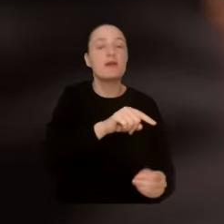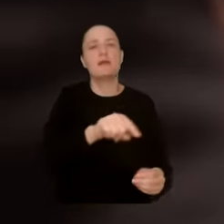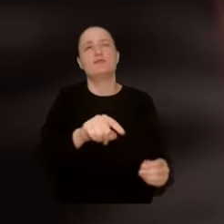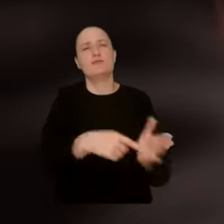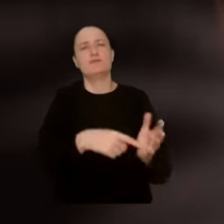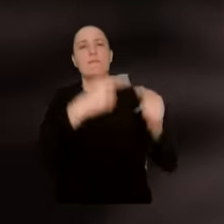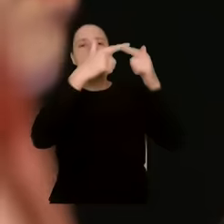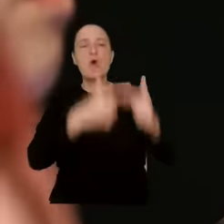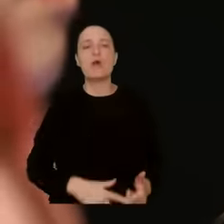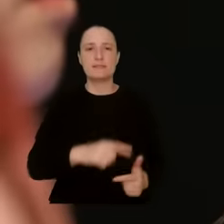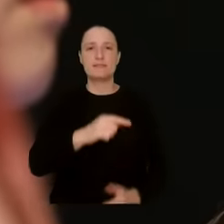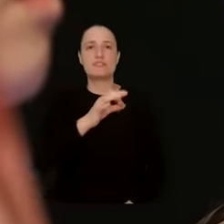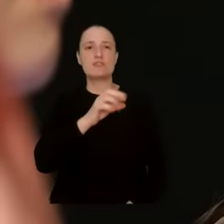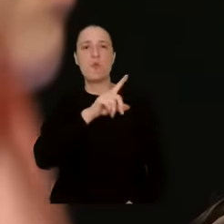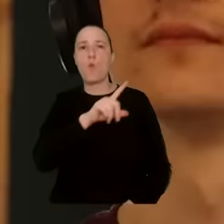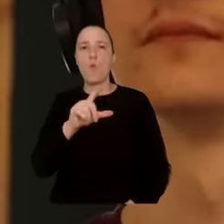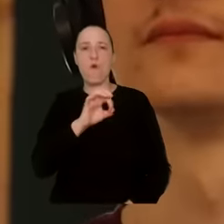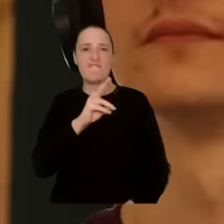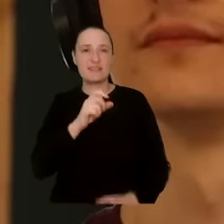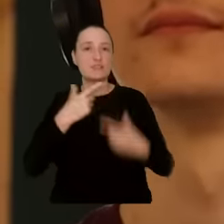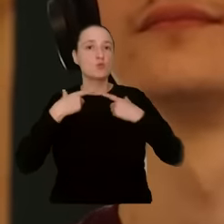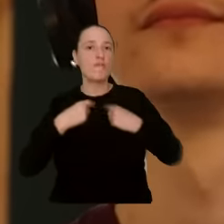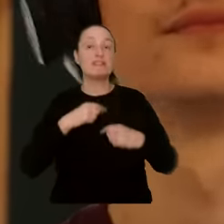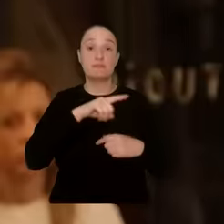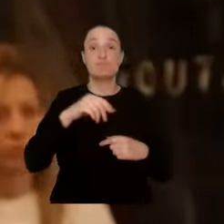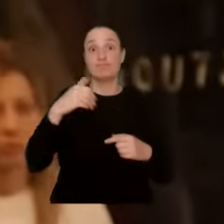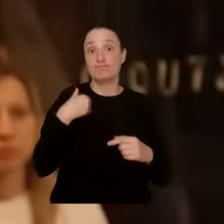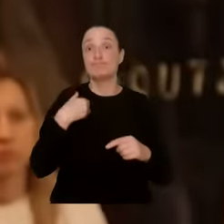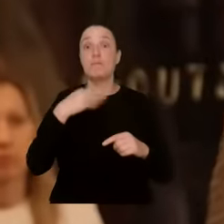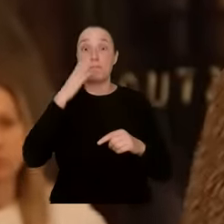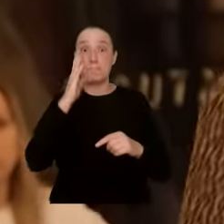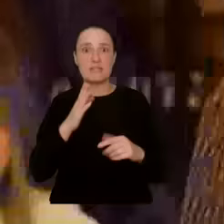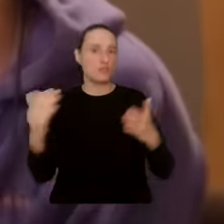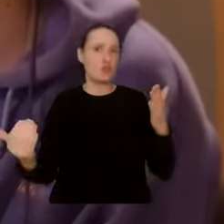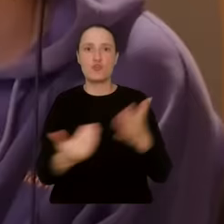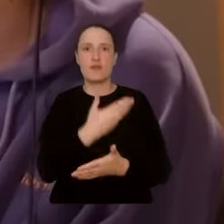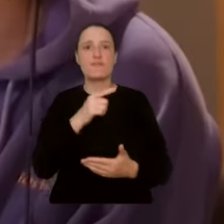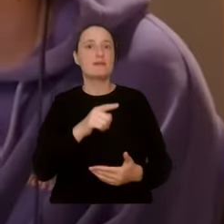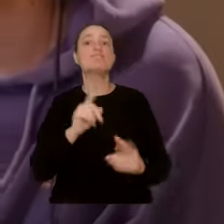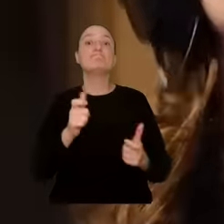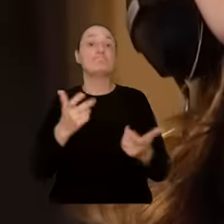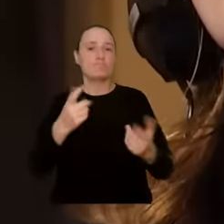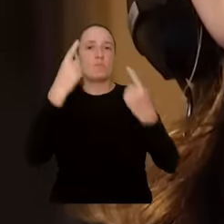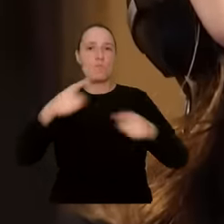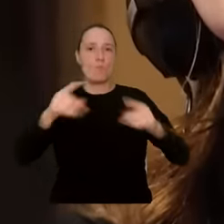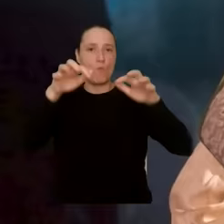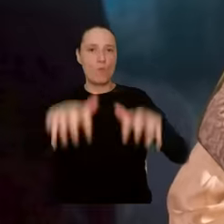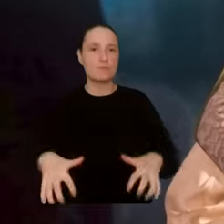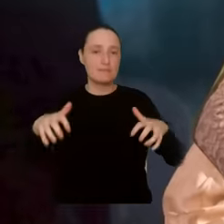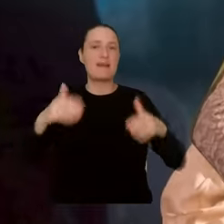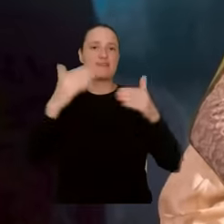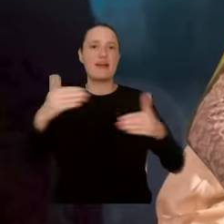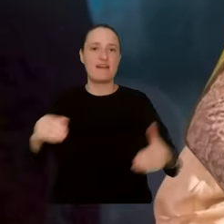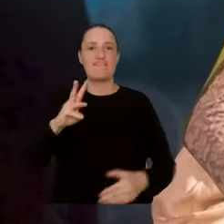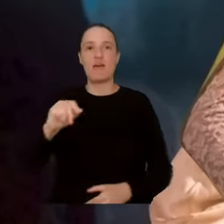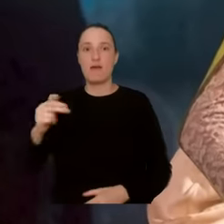Malinowy kryminał, jak z czasem zwykło się mawiać o balladynie, już wkrótce będzie miał nową odsłonę w wersji musicalowej na deskach warszawskiego Teatru WAM.